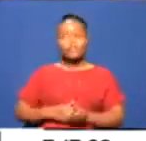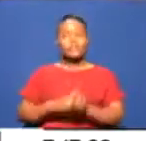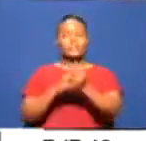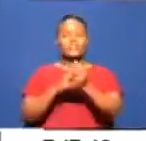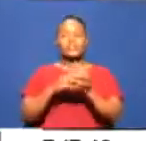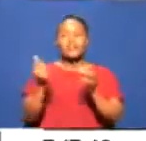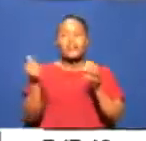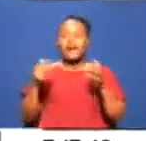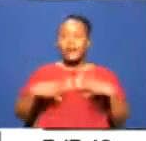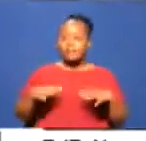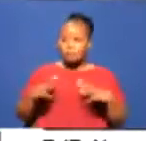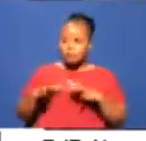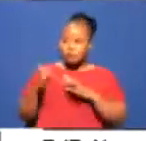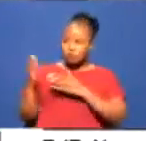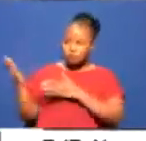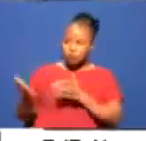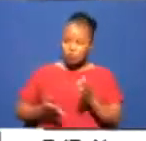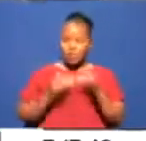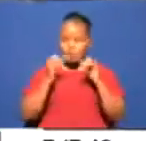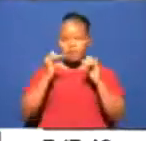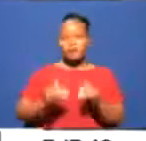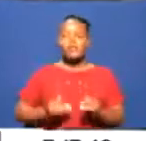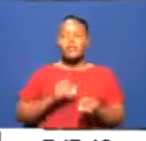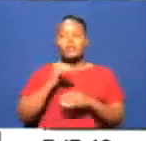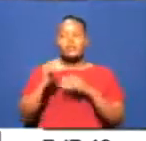mwaka mpya kwa kishindo.